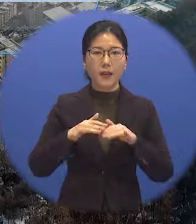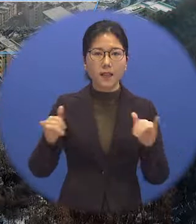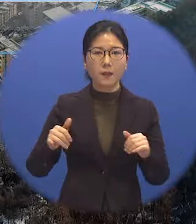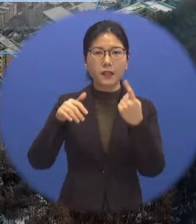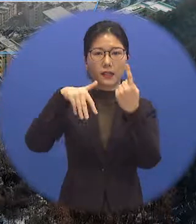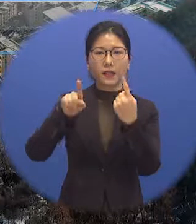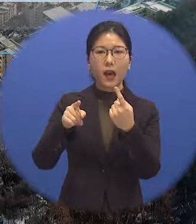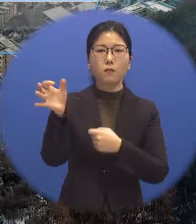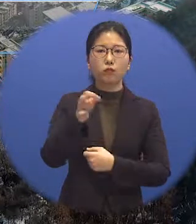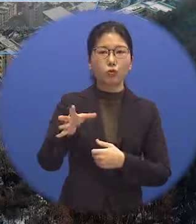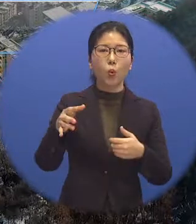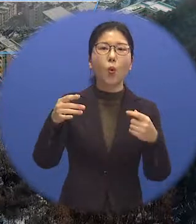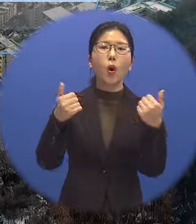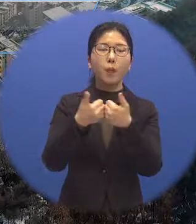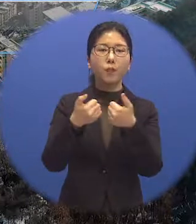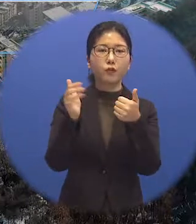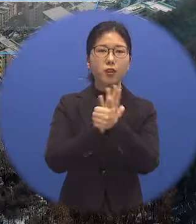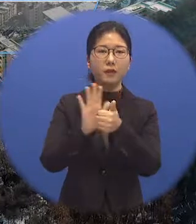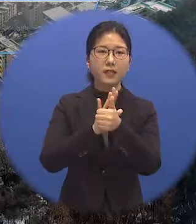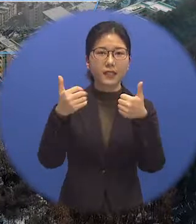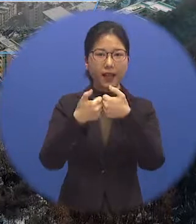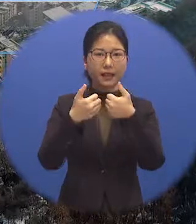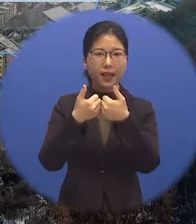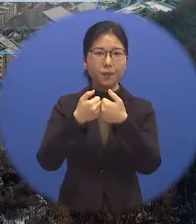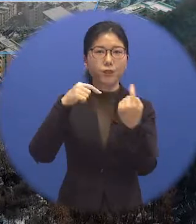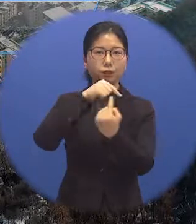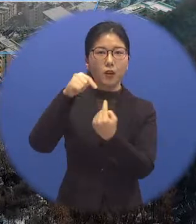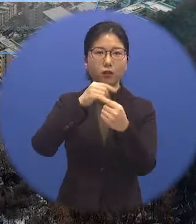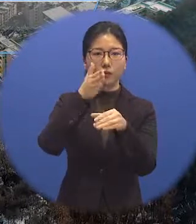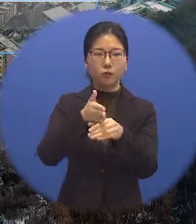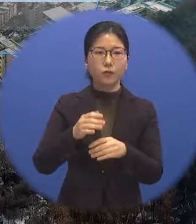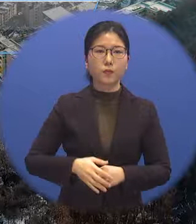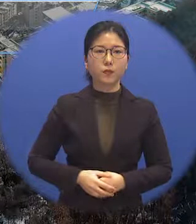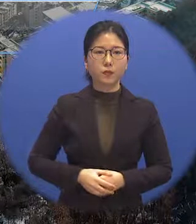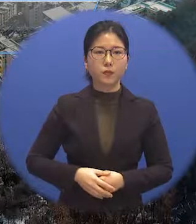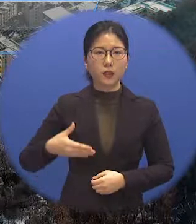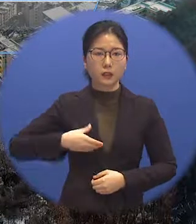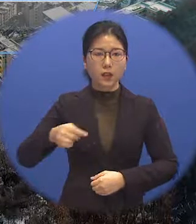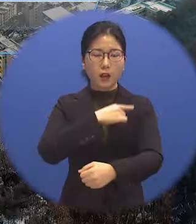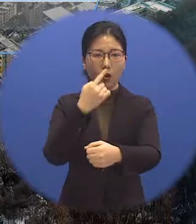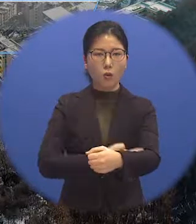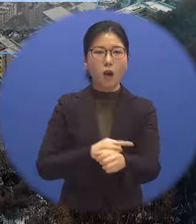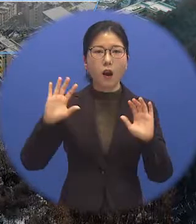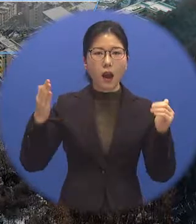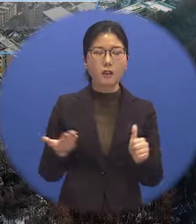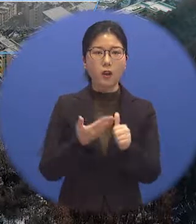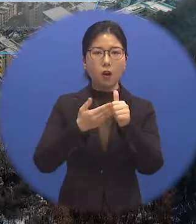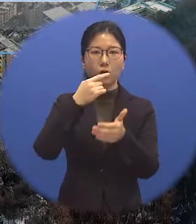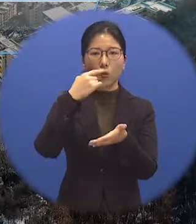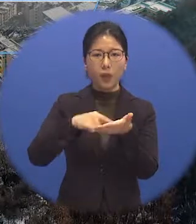은평구는 법률 취약계층에게 1차 무료 법률 서비스를 제공하는 법률 홈닥터를 운영합니다. 채권,